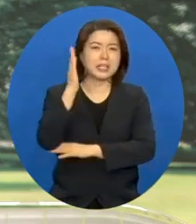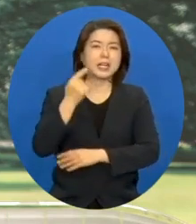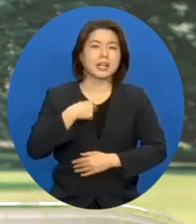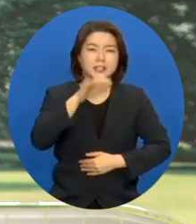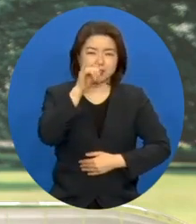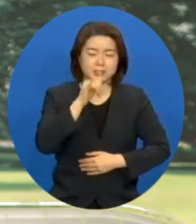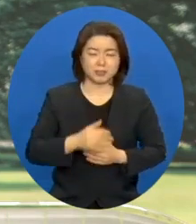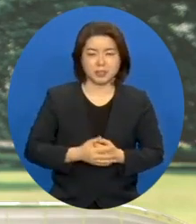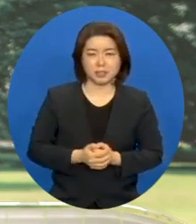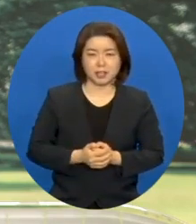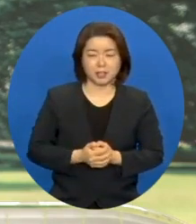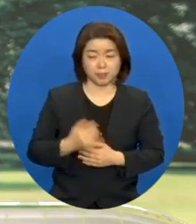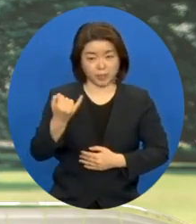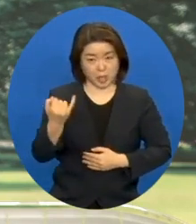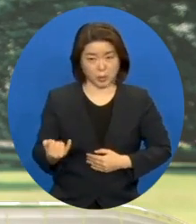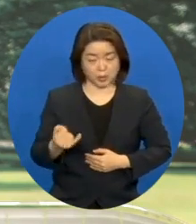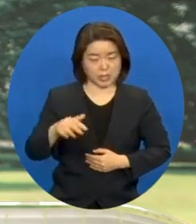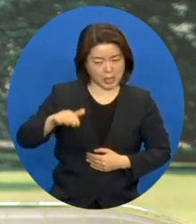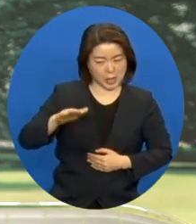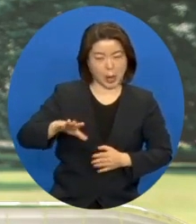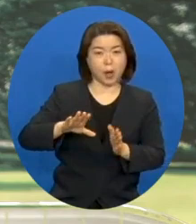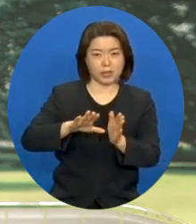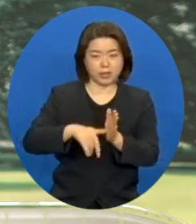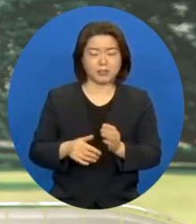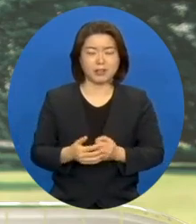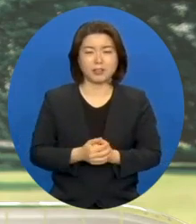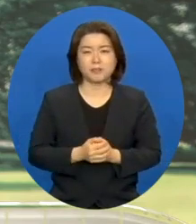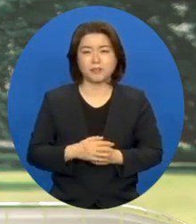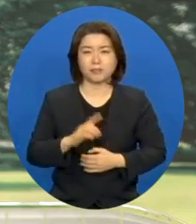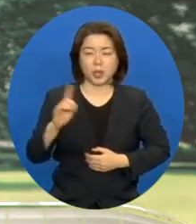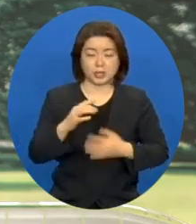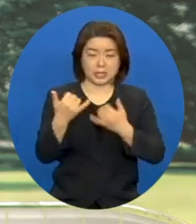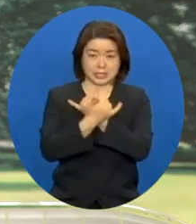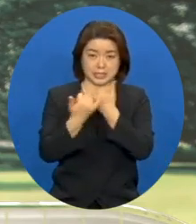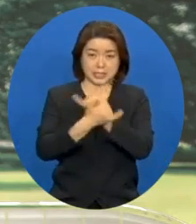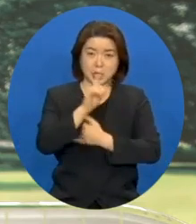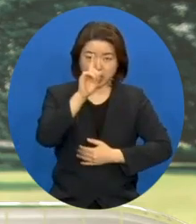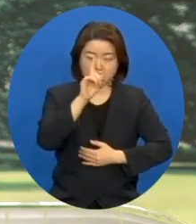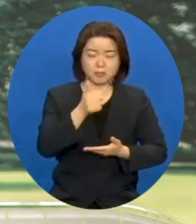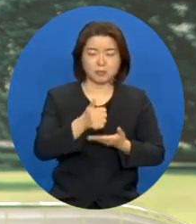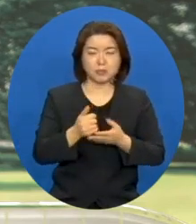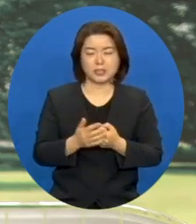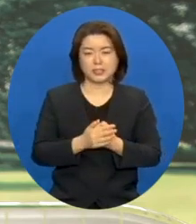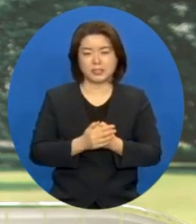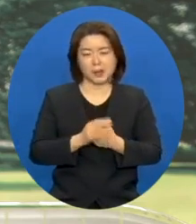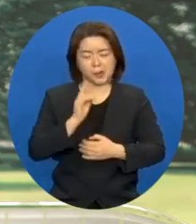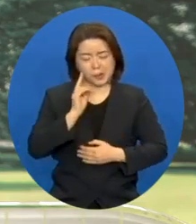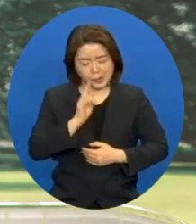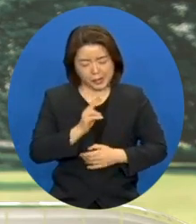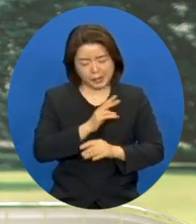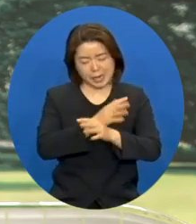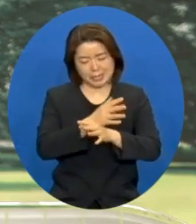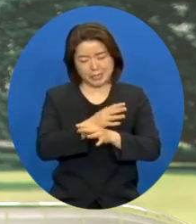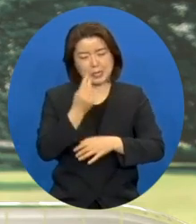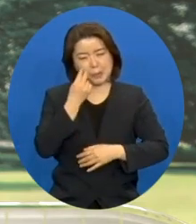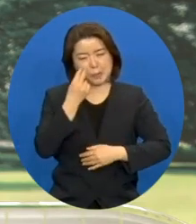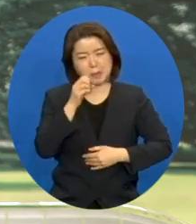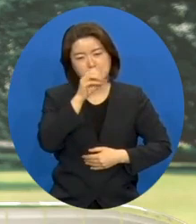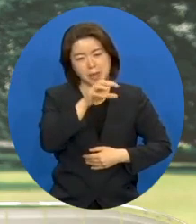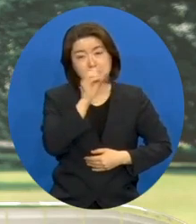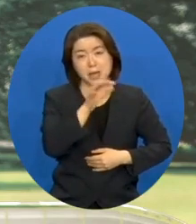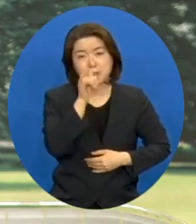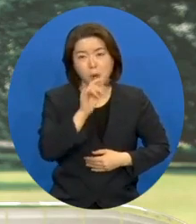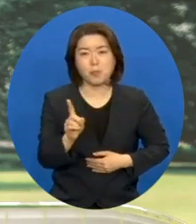그 여동생이 어릴 때 어떤 친척 한 분이 아주 짓궂게 그 여동생에게